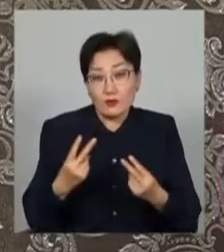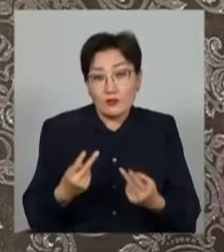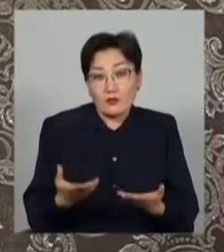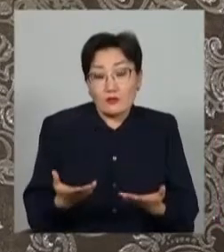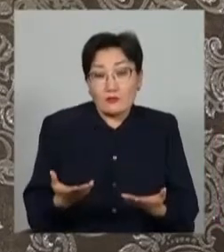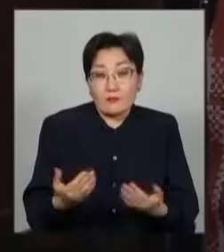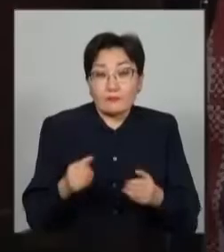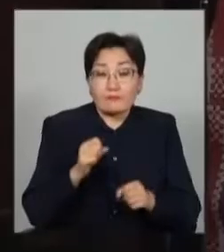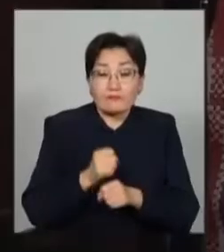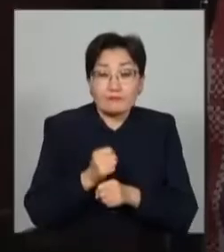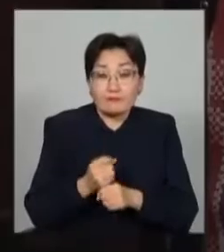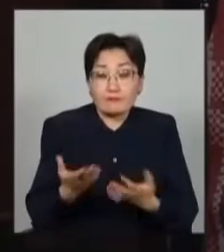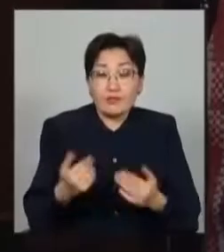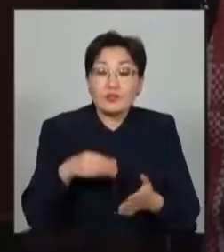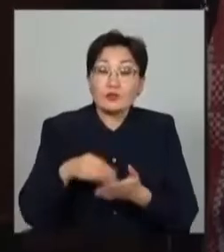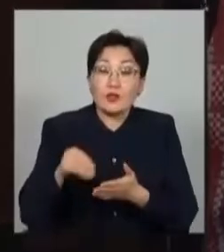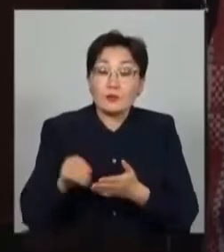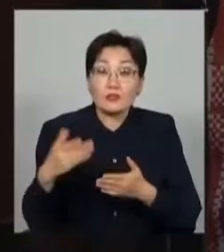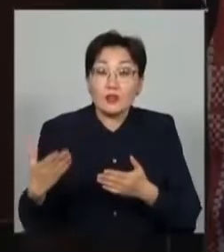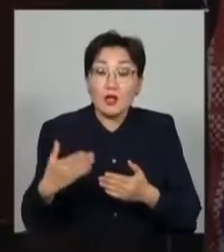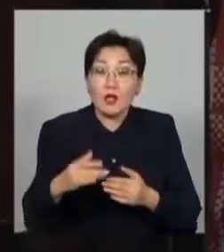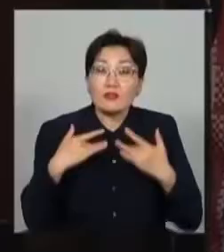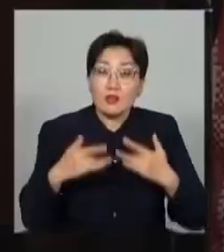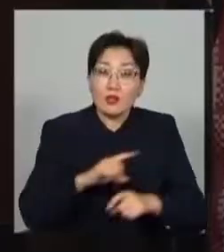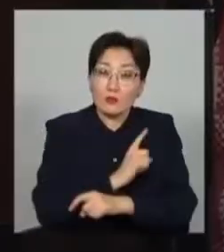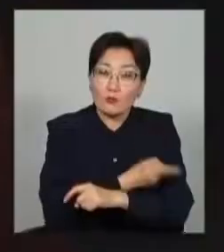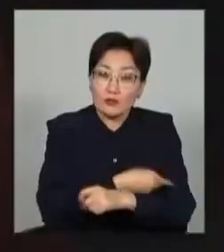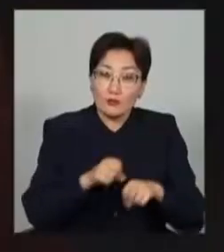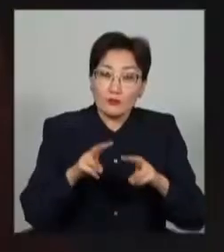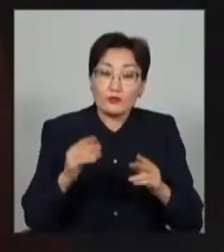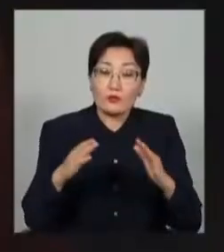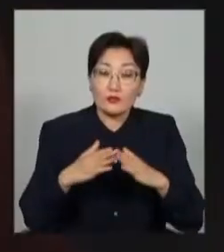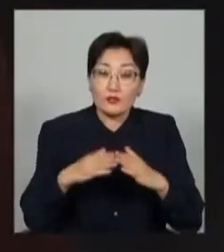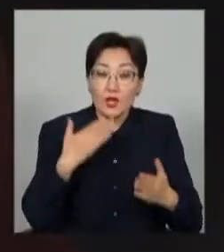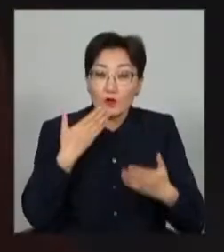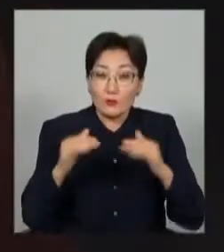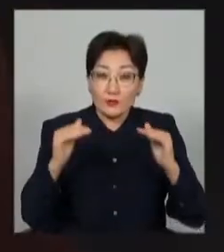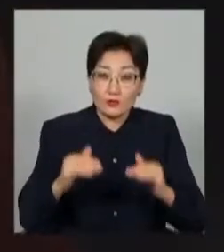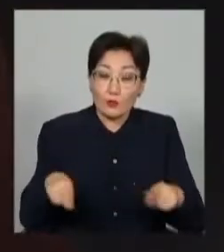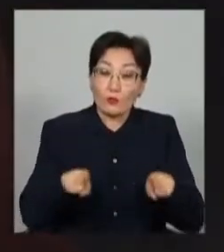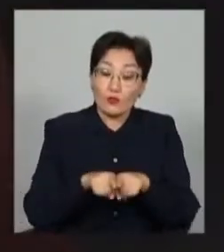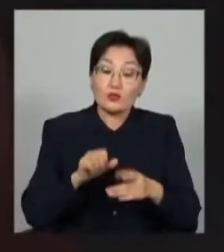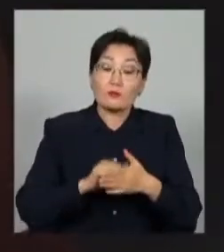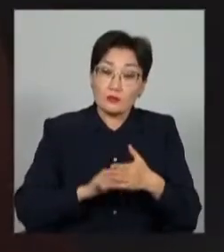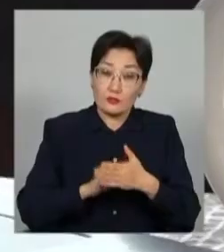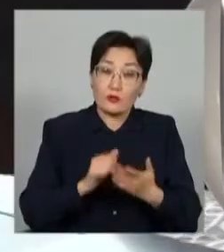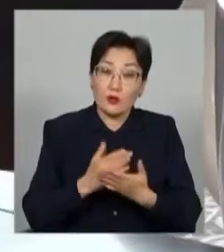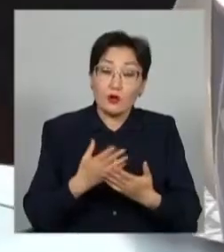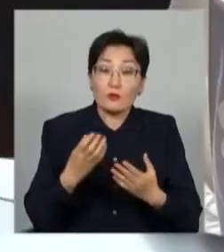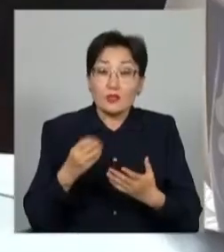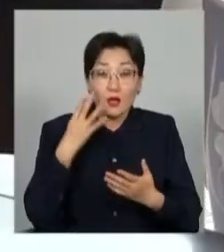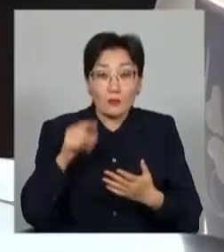үмітімізде азайып жатыр. Қазір сатып алушы тараптың талабы күшті. Мамандар тұрғын үйге сұраныстың азаюына осы да бір себеп деп отыр. Оның